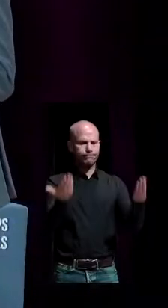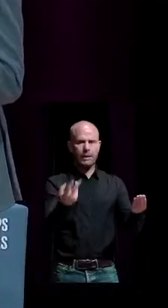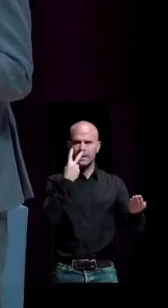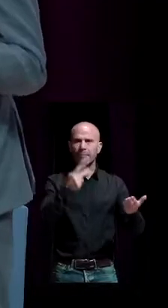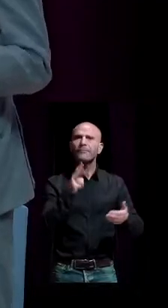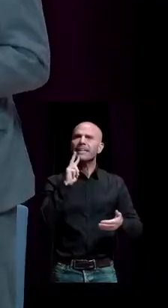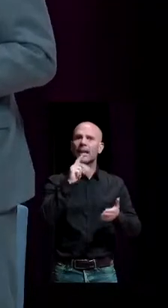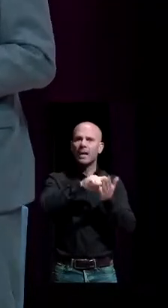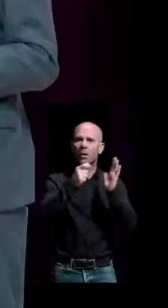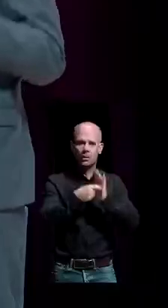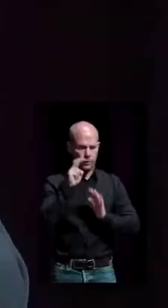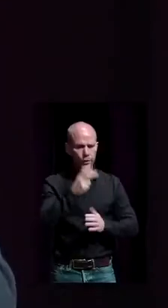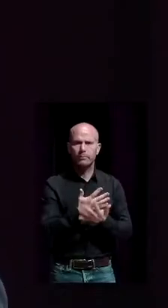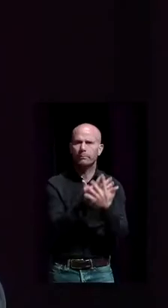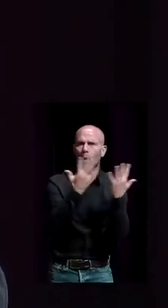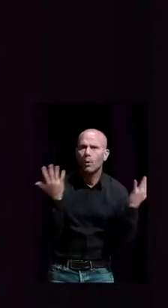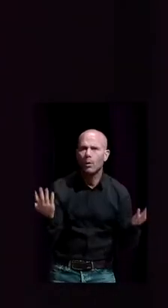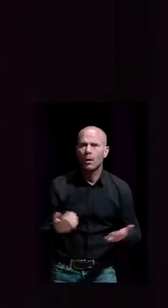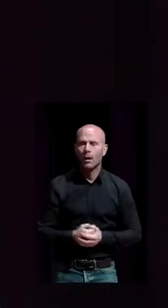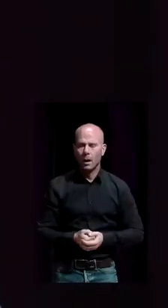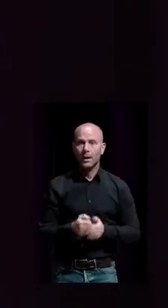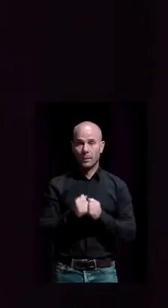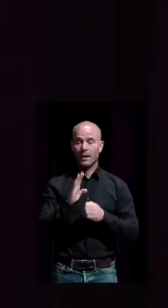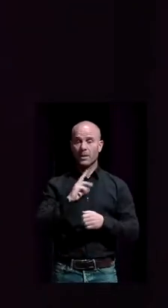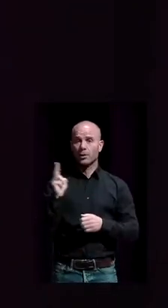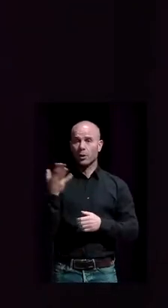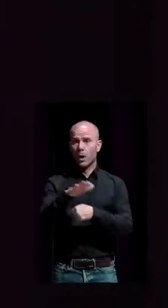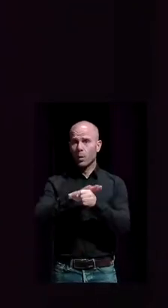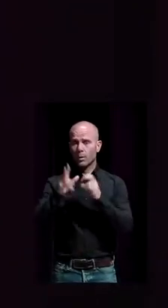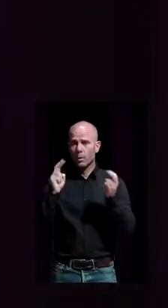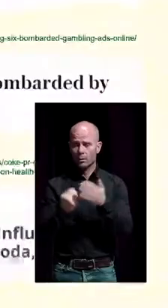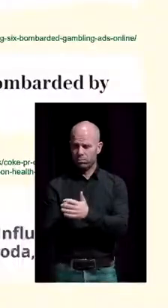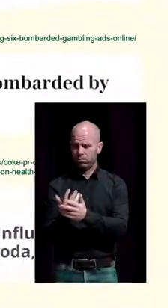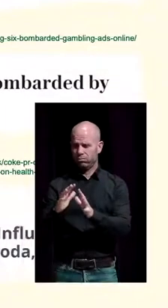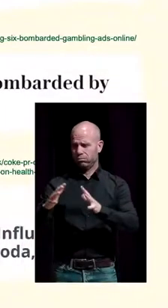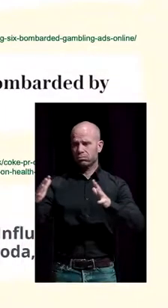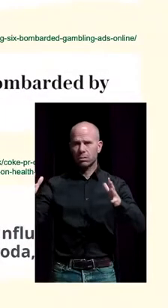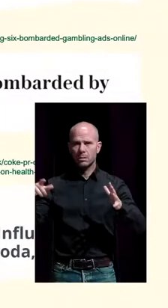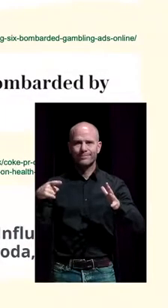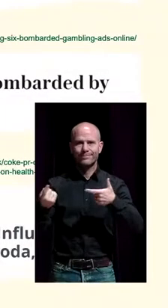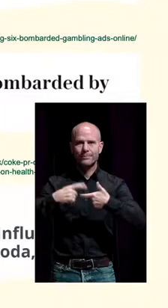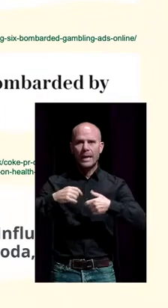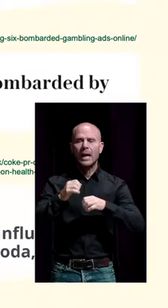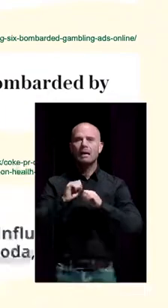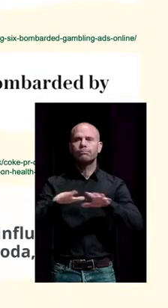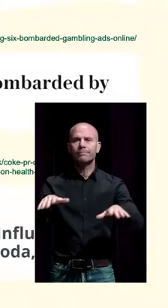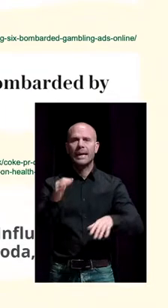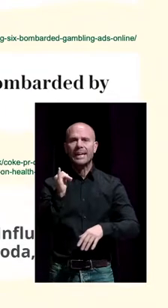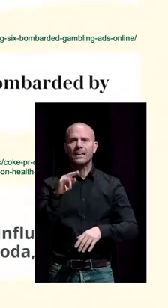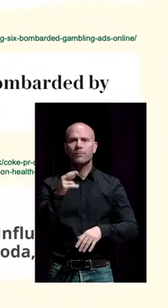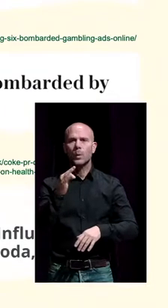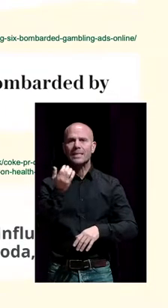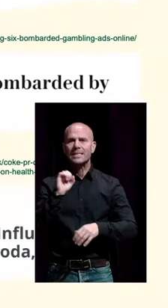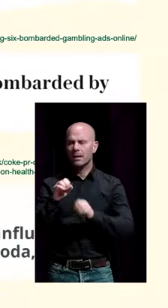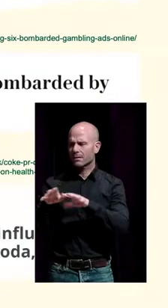din, Mariam. Men sen finns det nya områden som har vuxit fram här. Det här med influencers, som många gånger